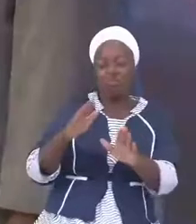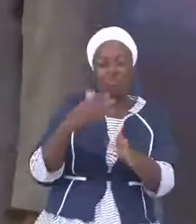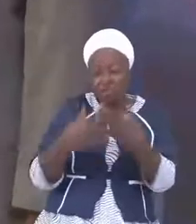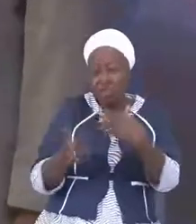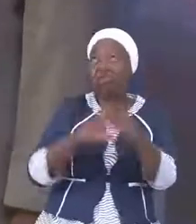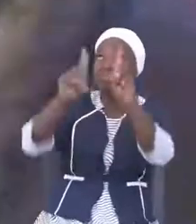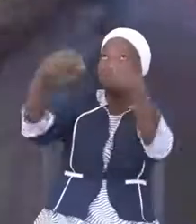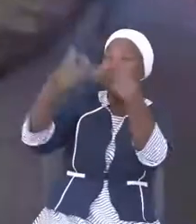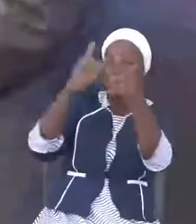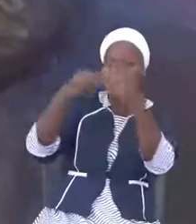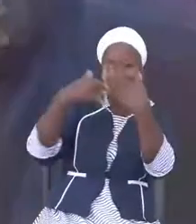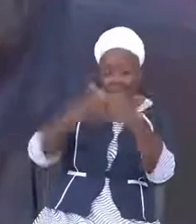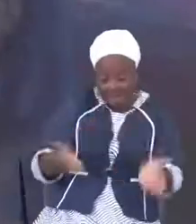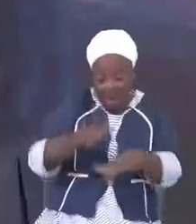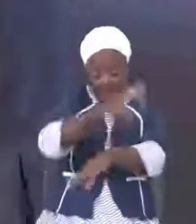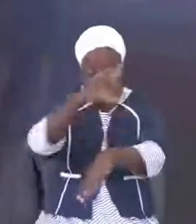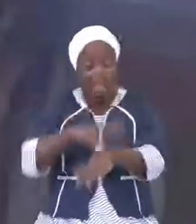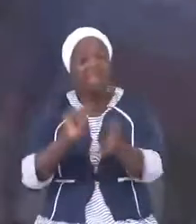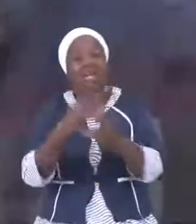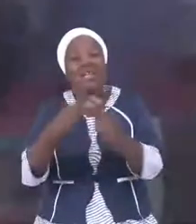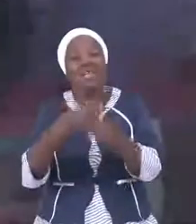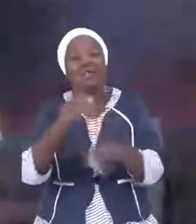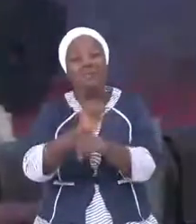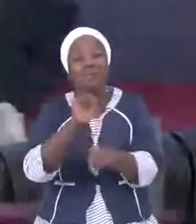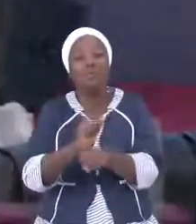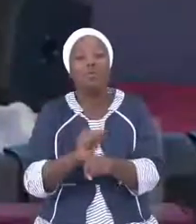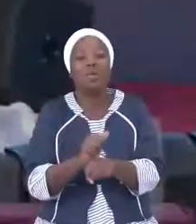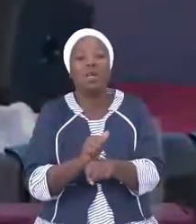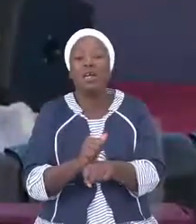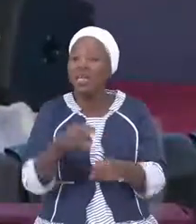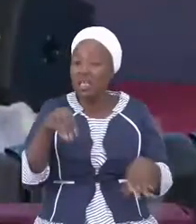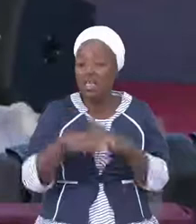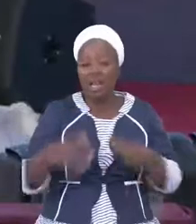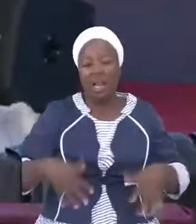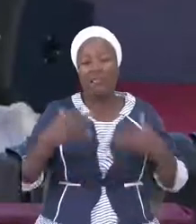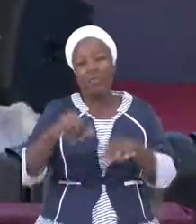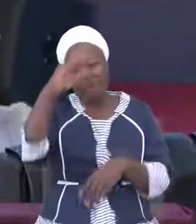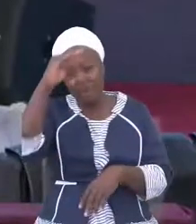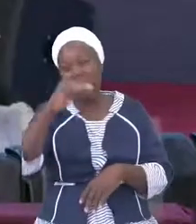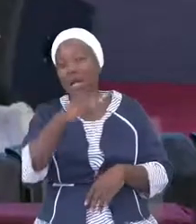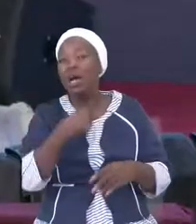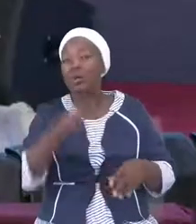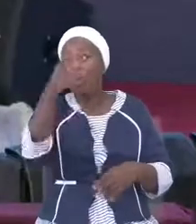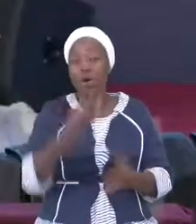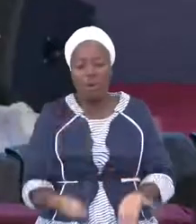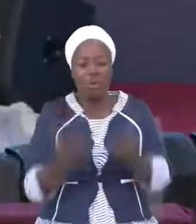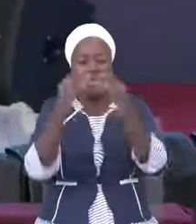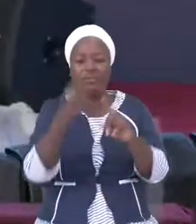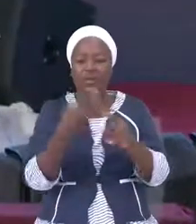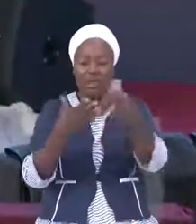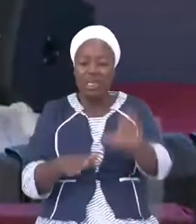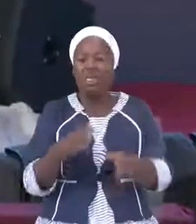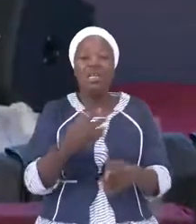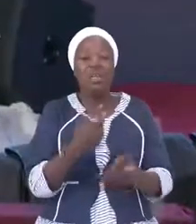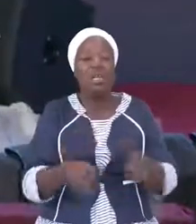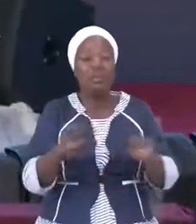que qu'il soit connu que c'est au nom de Jésus de Nazareth que